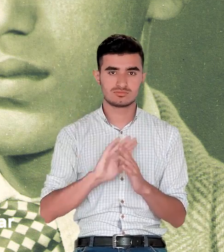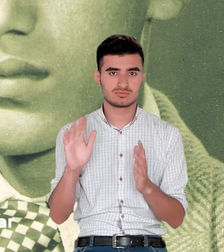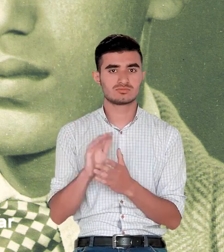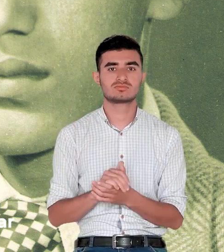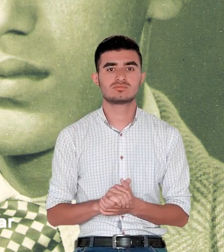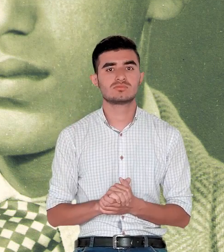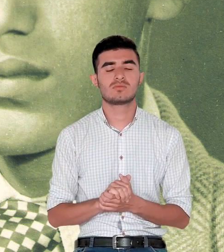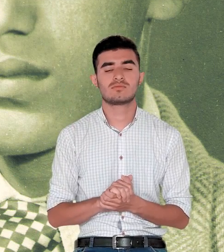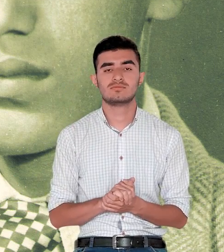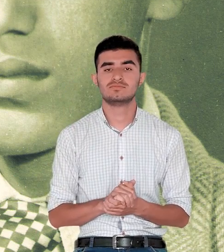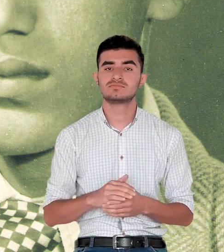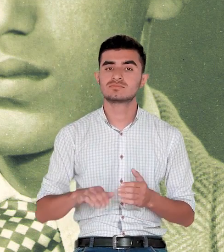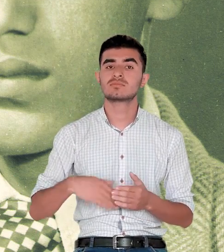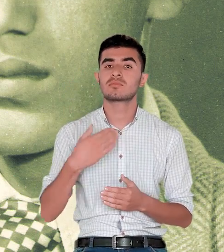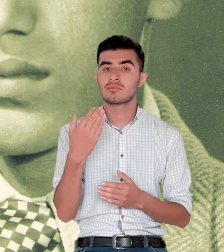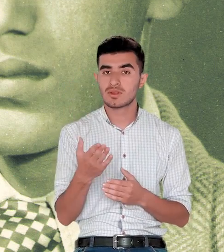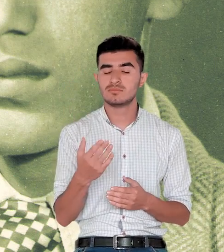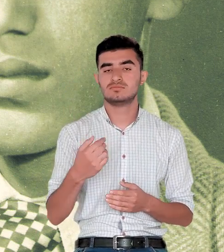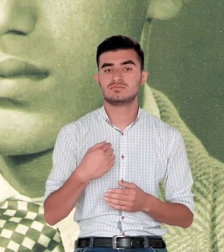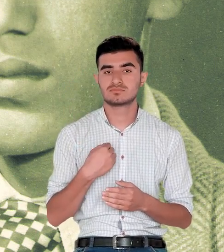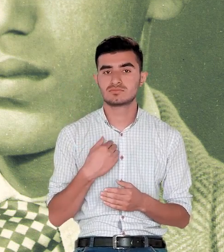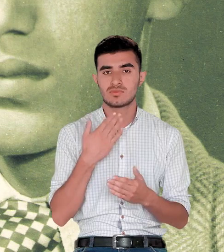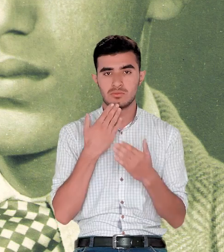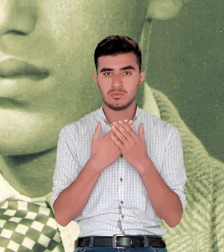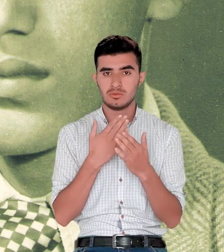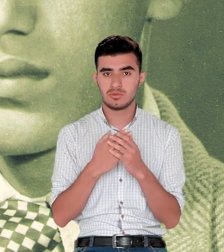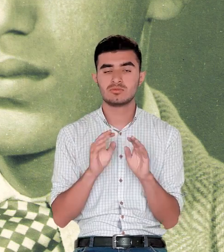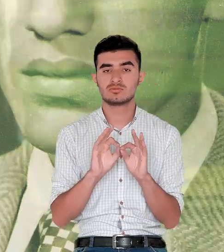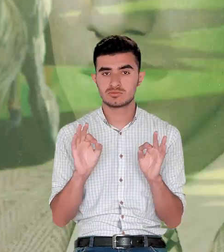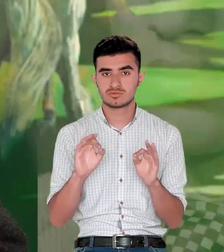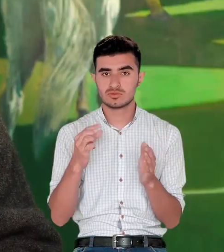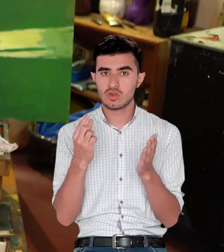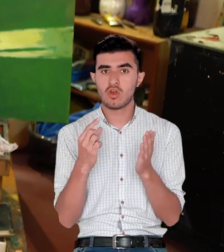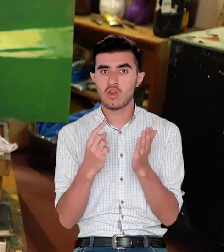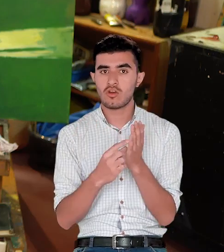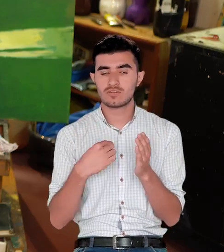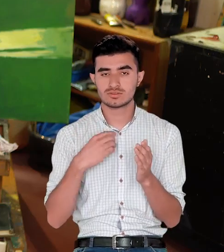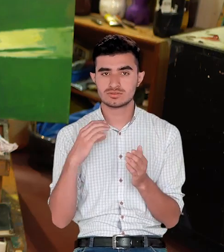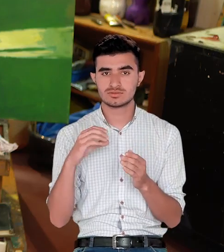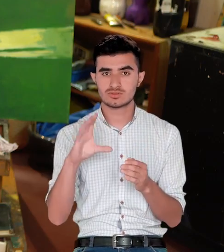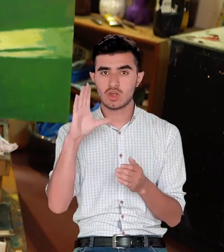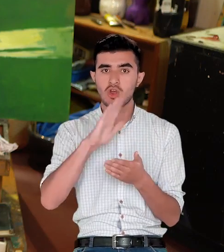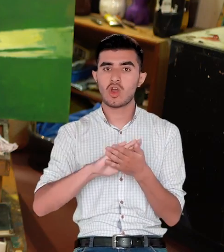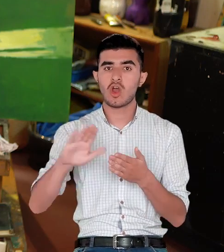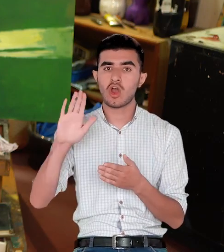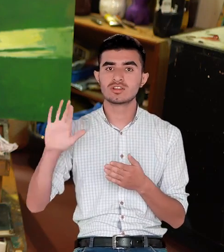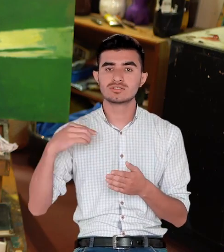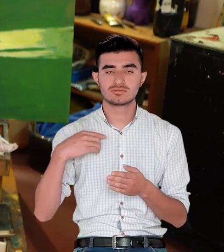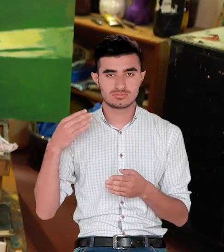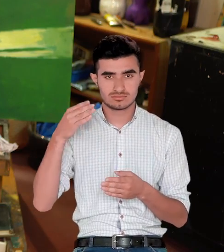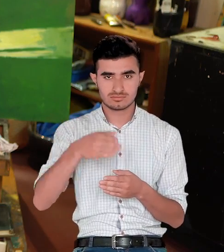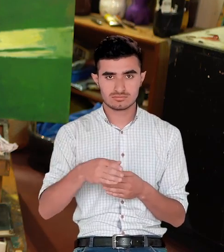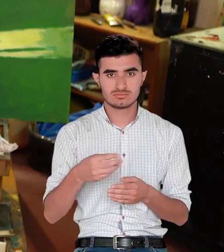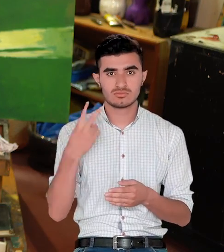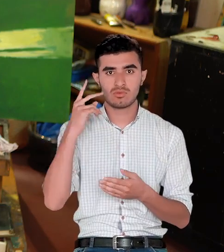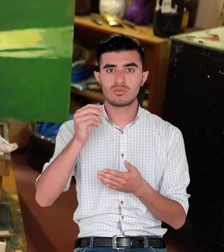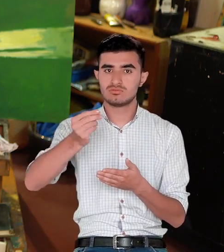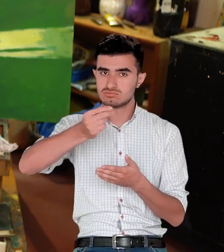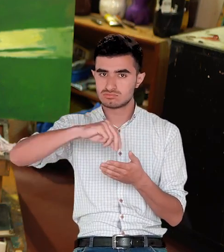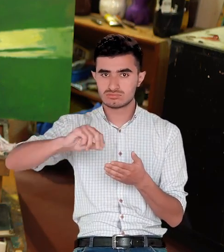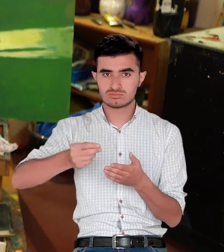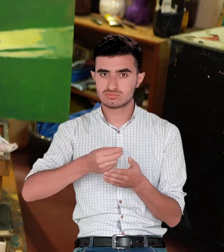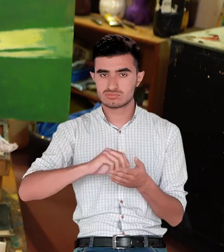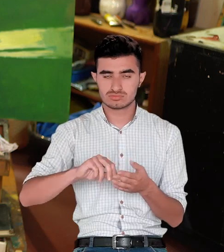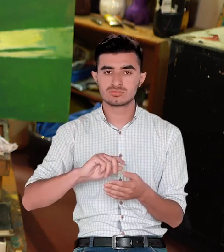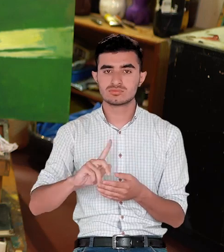آیا تو یہاں پر ٹیچر تھے کیلیگرافی کے، ہمارے پروین رقم ان کے صاحبزادے تھے، تو وہ ہمیں